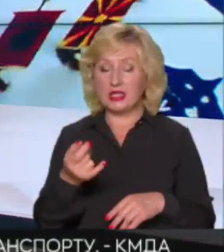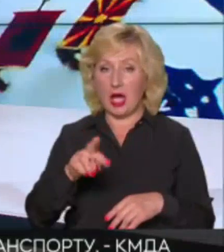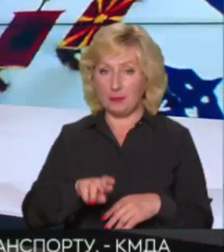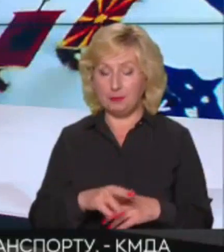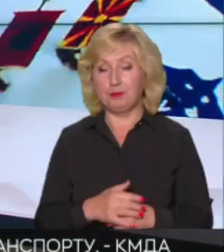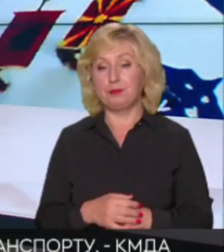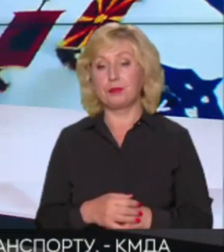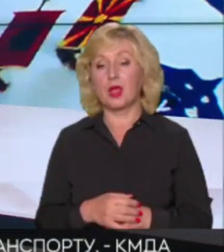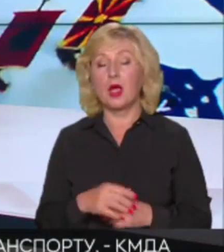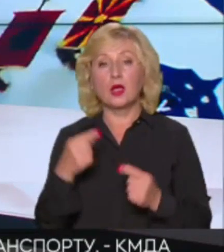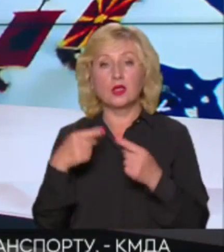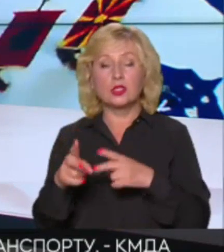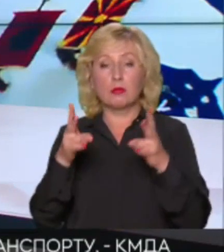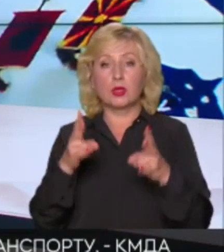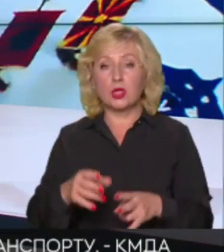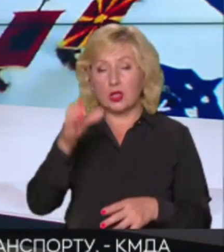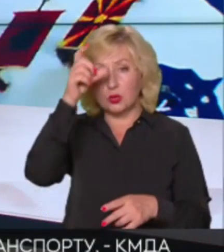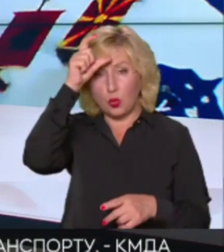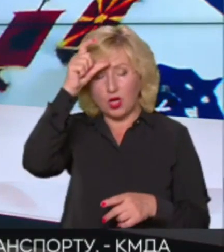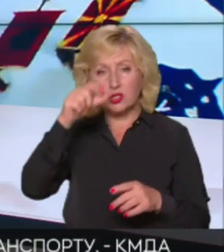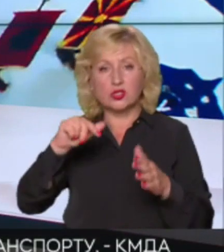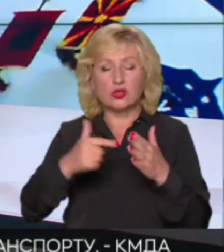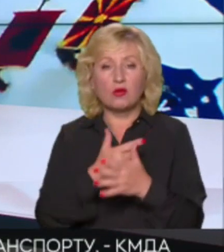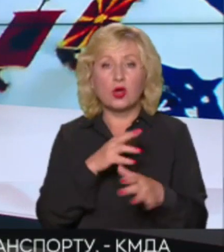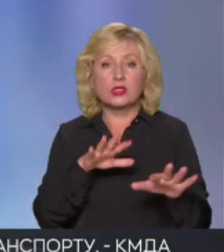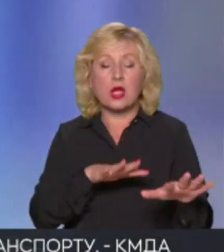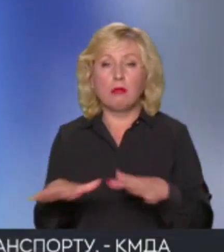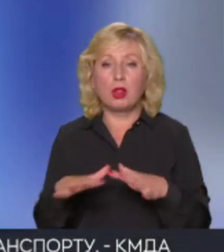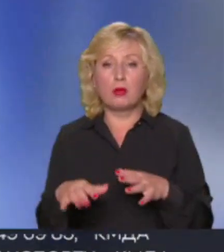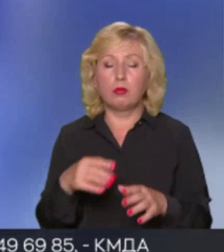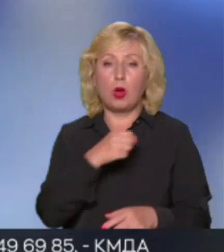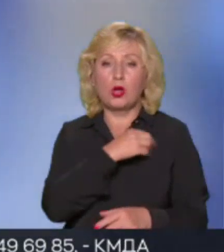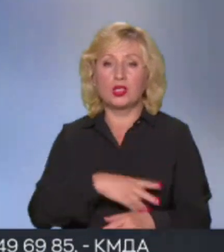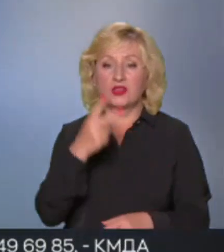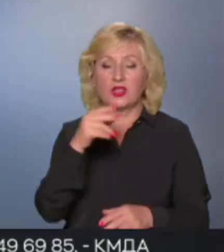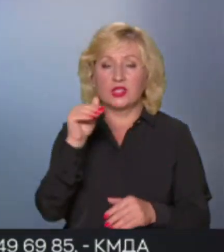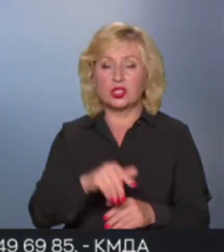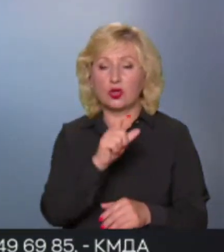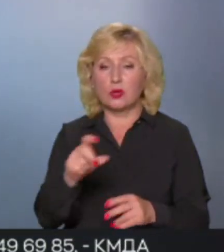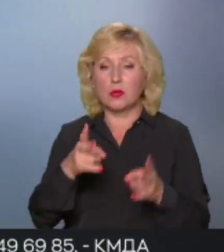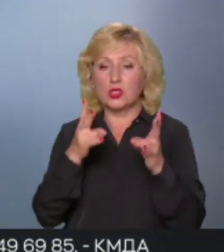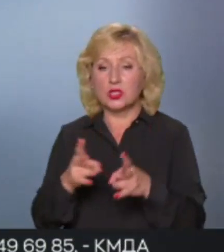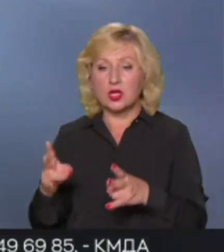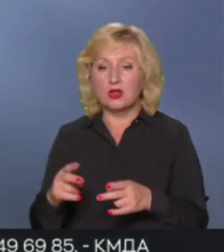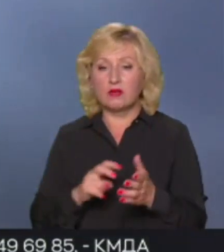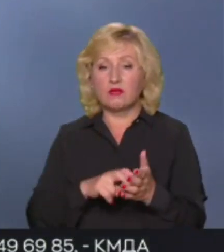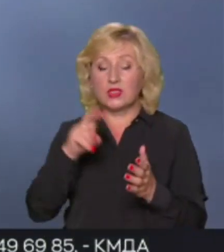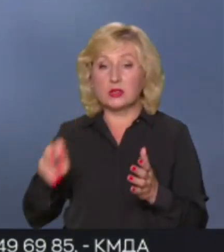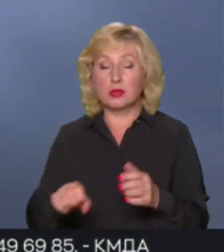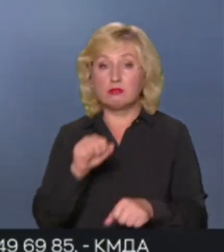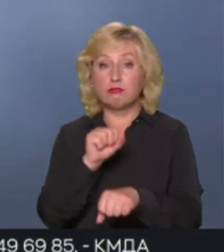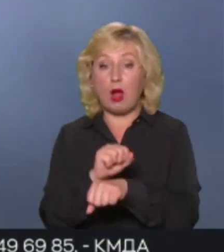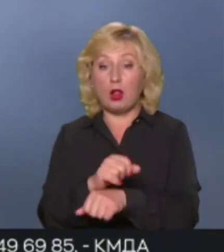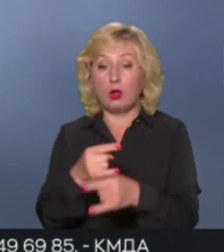Ще біда в Туреччині, там знову землетрус, поранено понад 2000 людей. Більшість постраждалих – це люди, які вистрибли з балконів, щоб